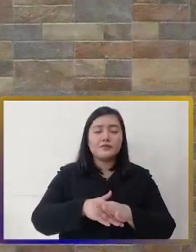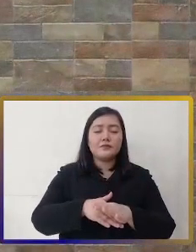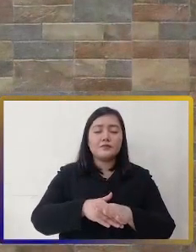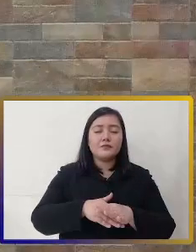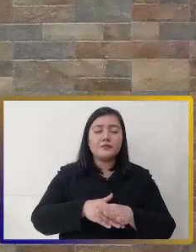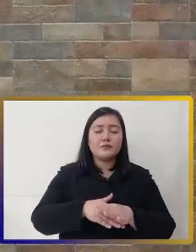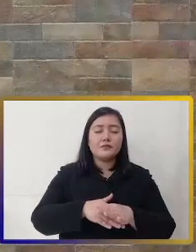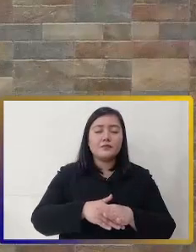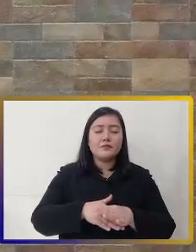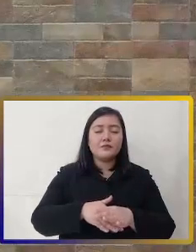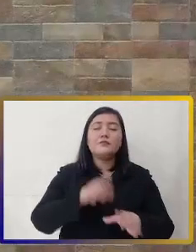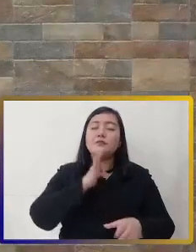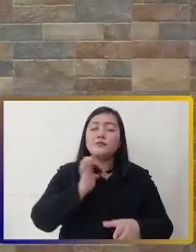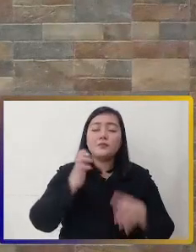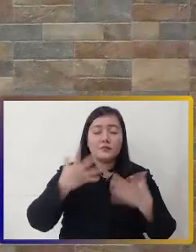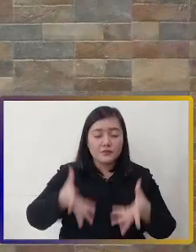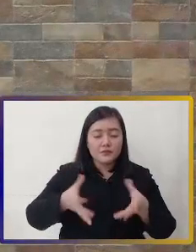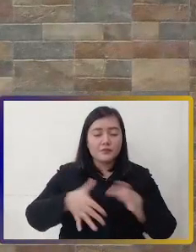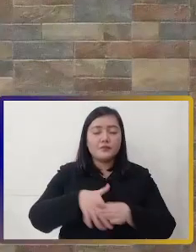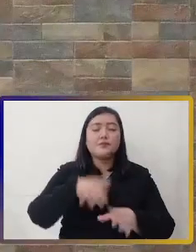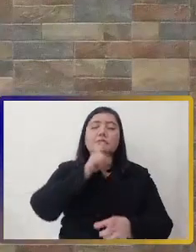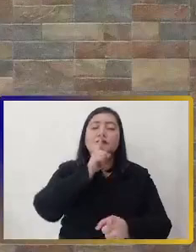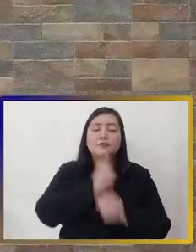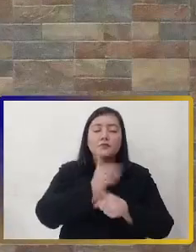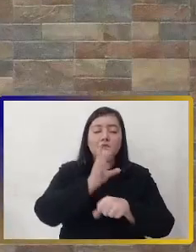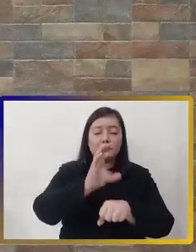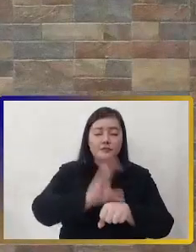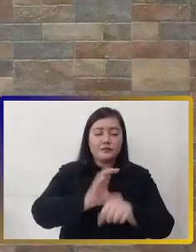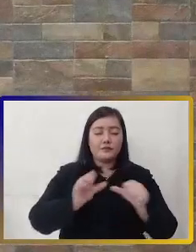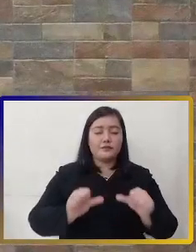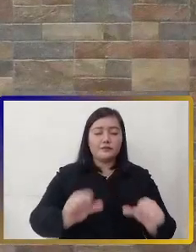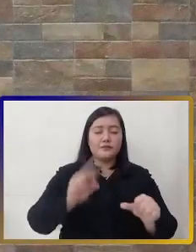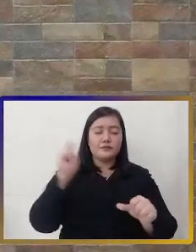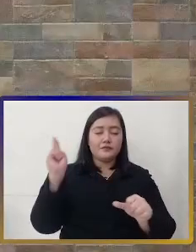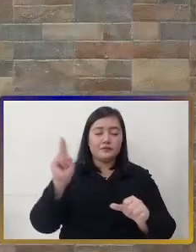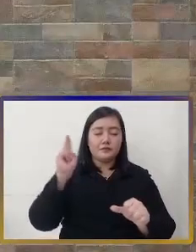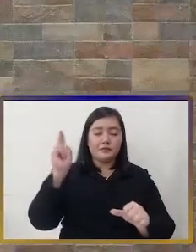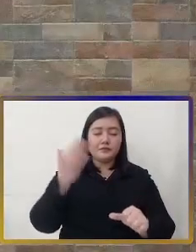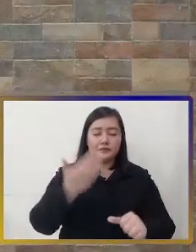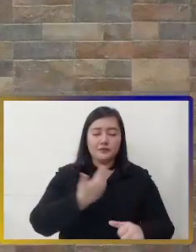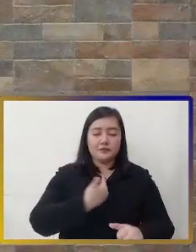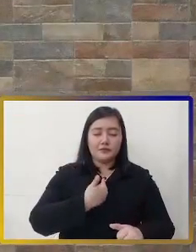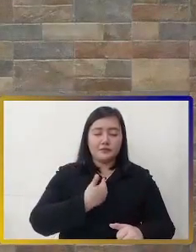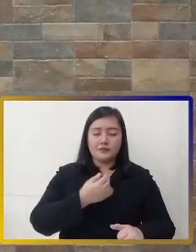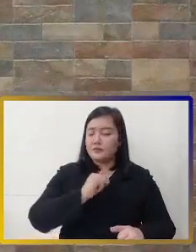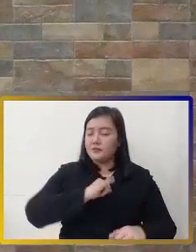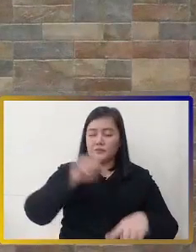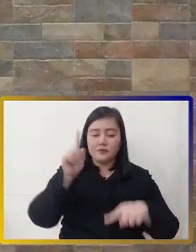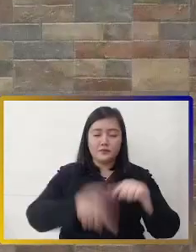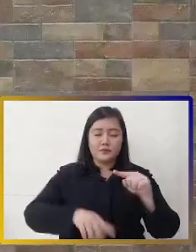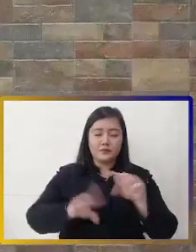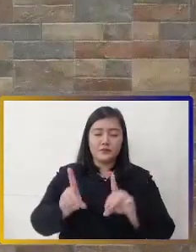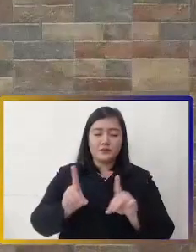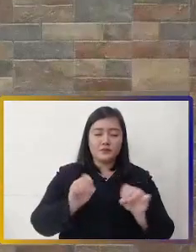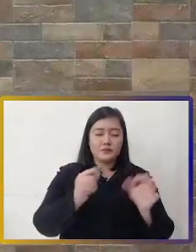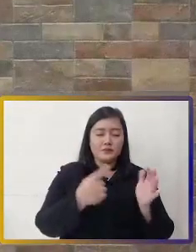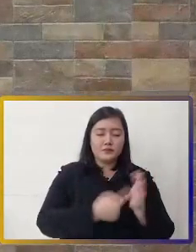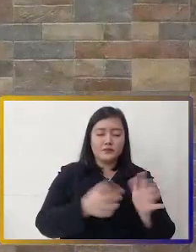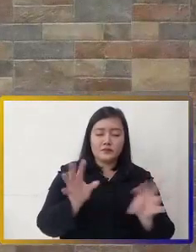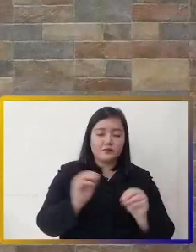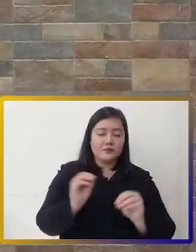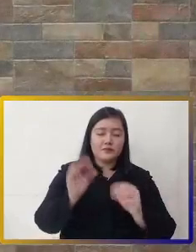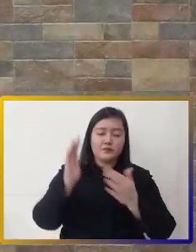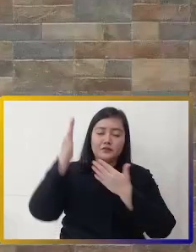God. Kaya hiniling ko po, Panginoon, na patuloy niyo po ang gamitin sa umaga po na ito. I cannot do this without you, O God. And sa inyo